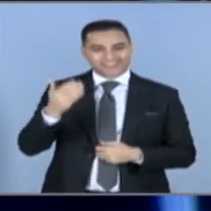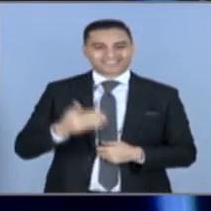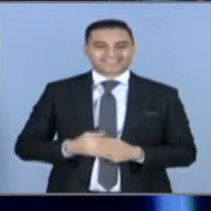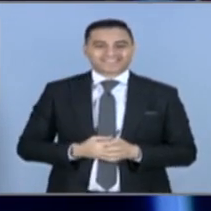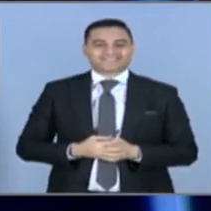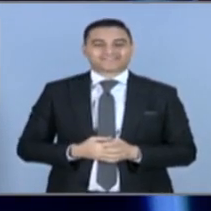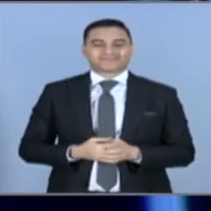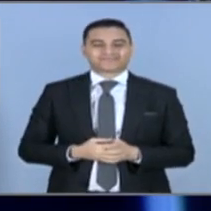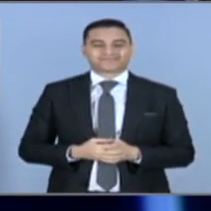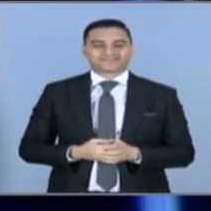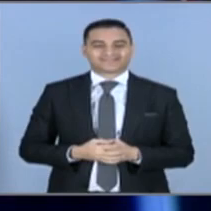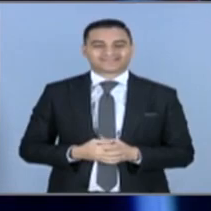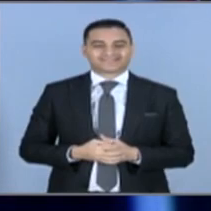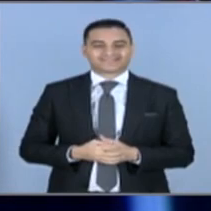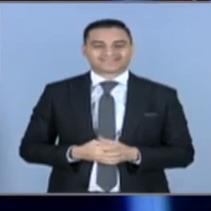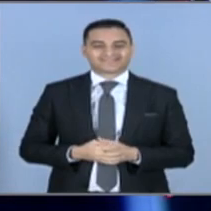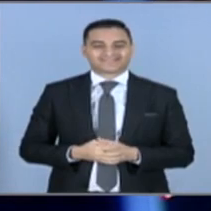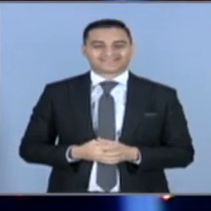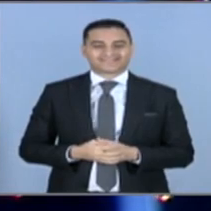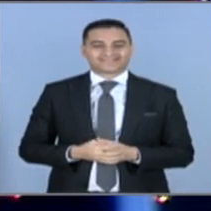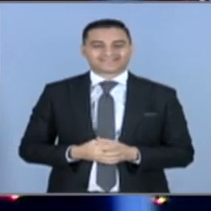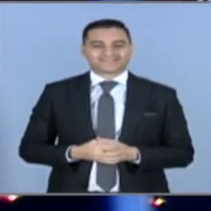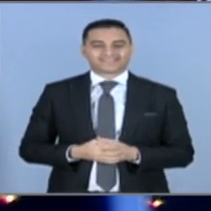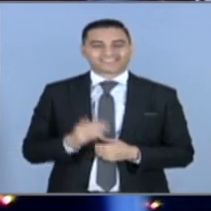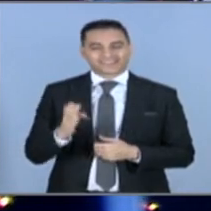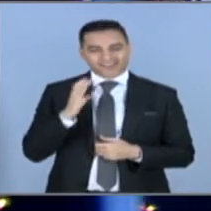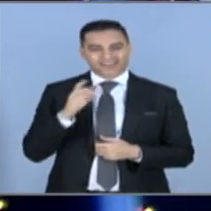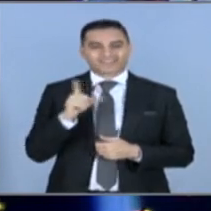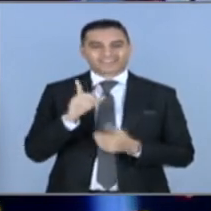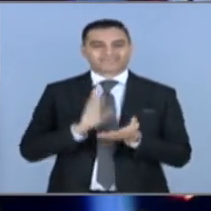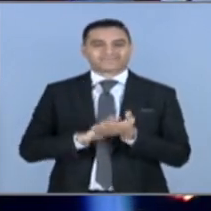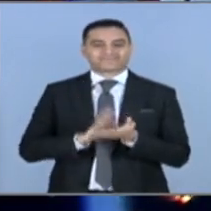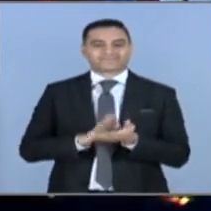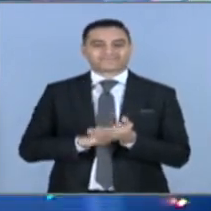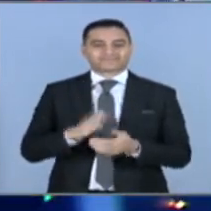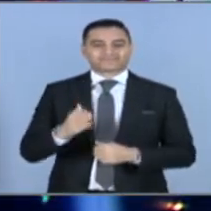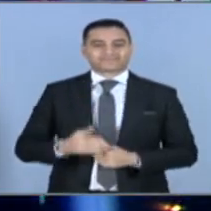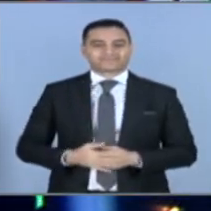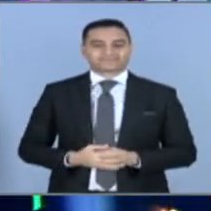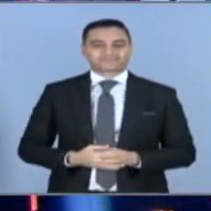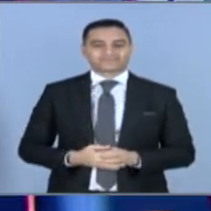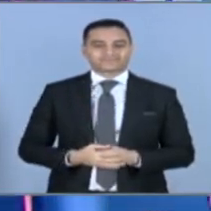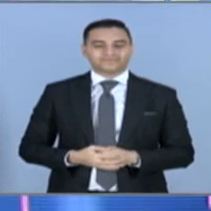يكتب، الأستاذ يكتب، مكتوبة والله بالأول. برافو عليك، إجابة صحيحة.